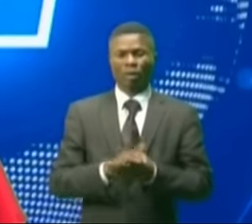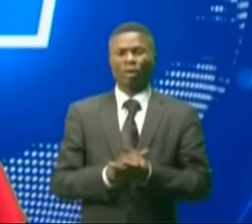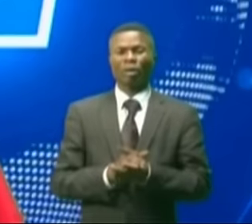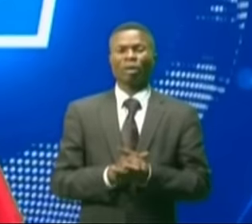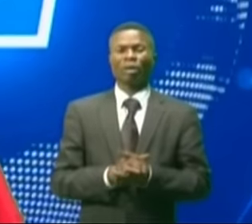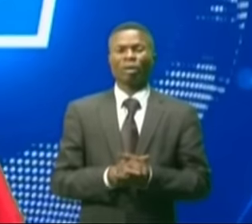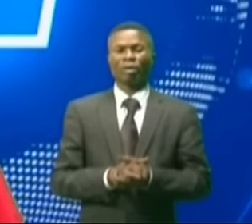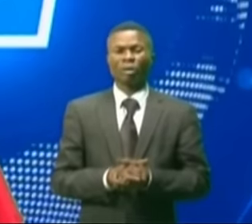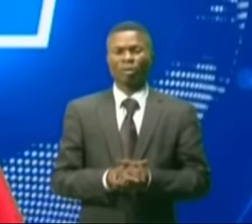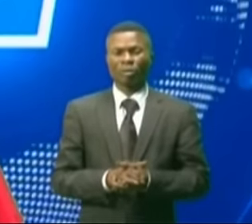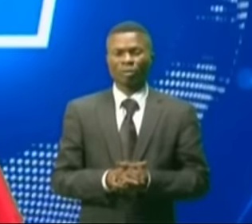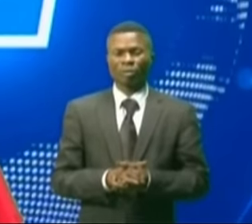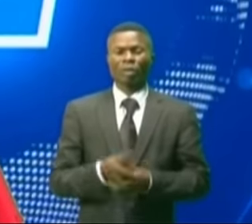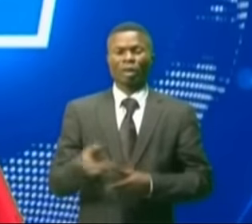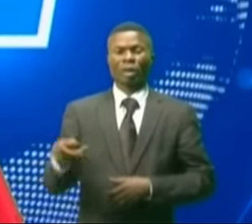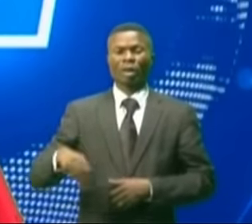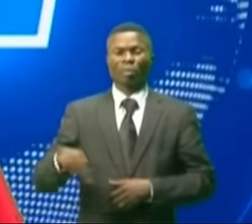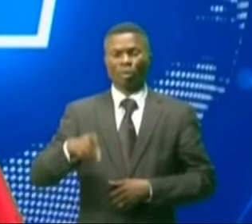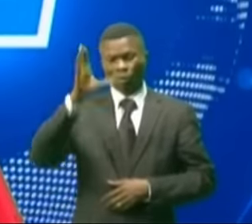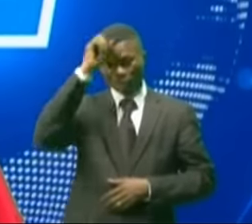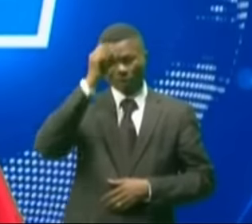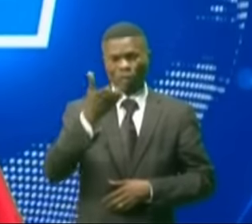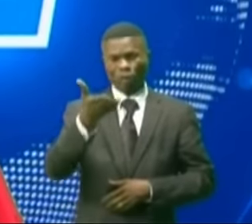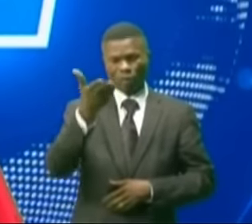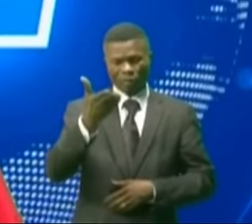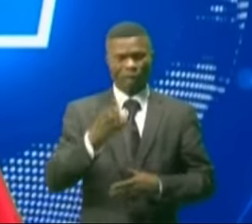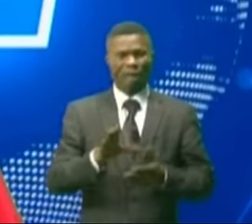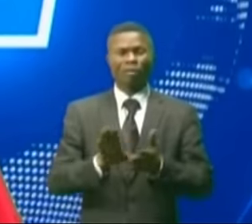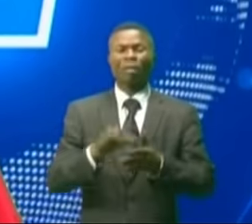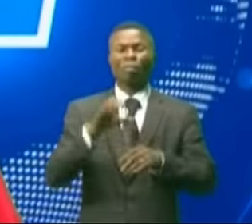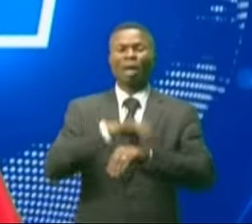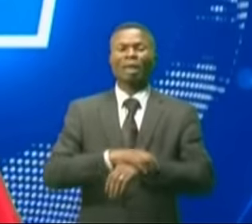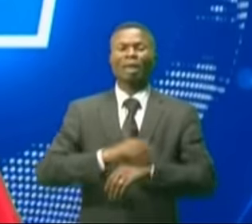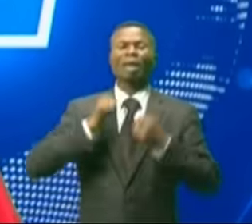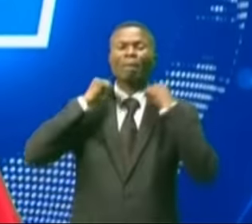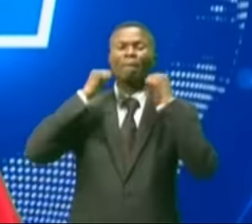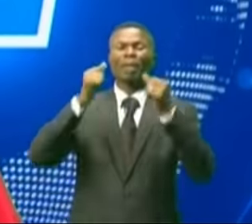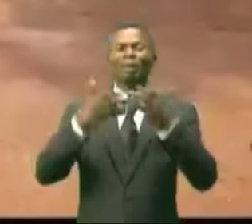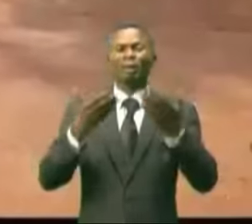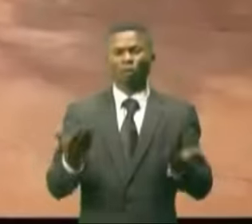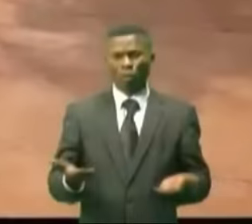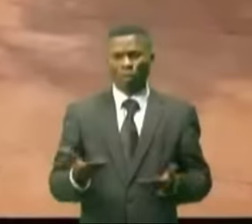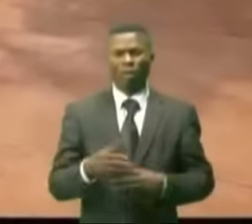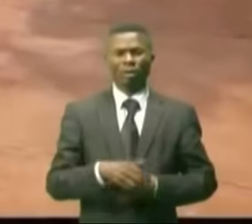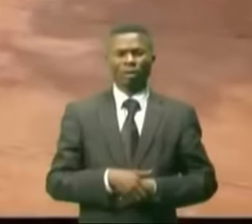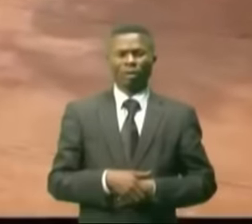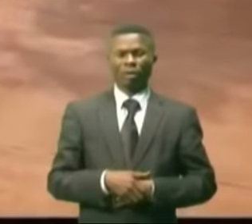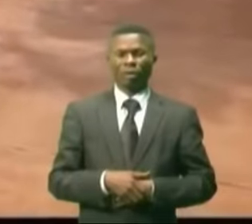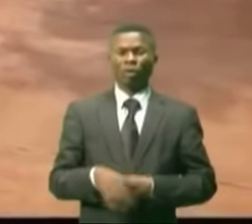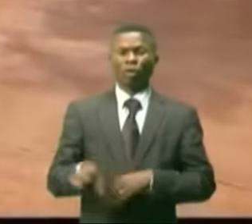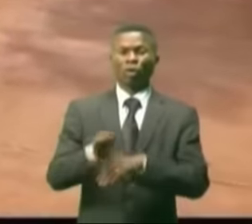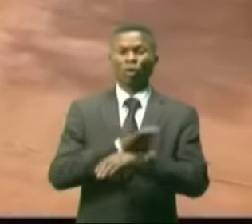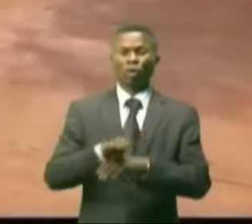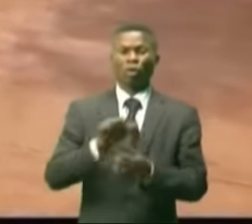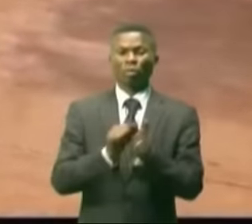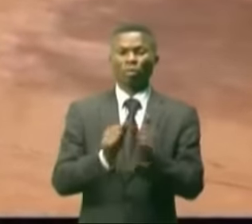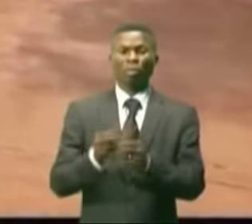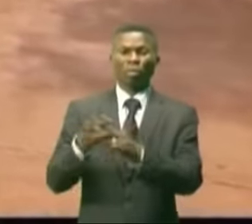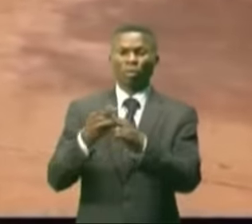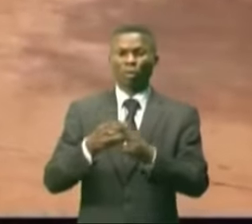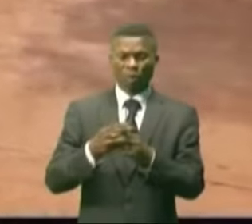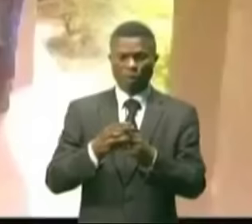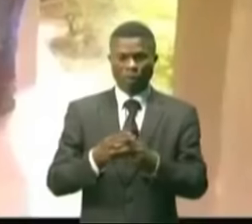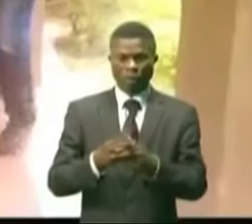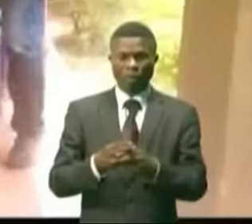nationale congolaise de la province du Kwilu. Suivez les détails dans ce reportage. Préoccupé de la situation sécuritaire dans